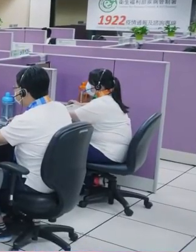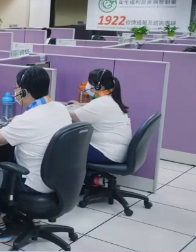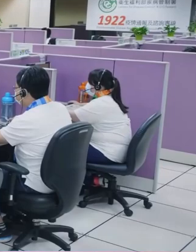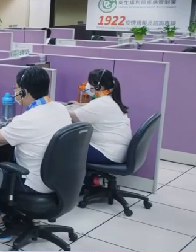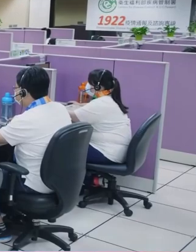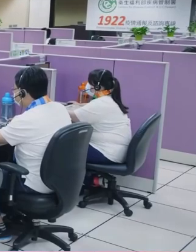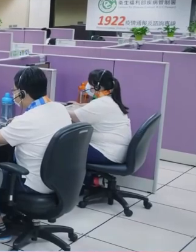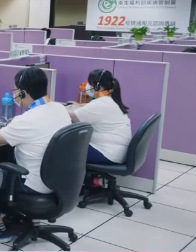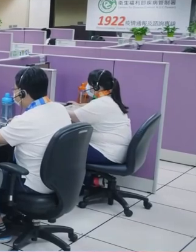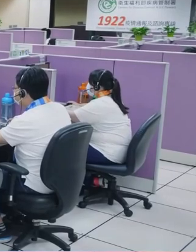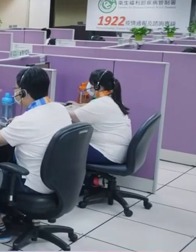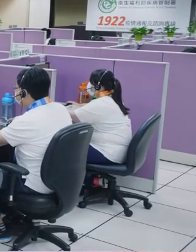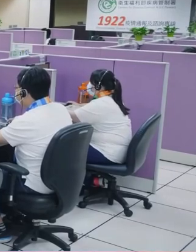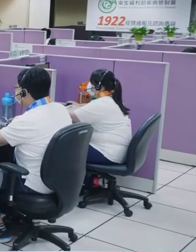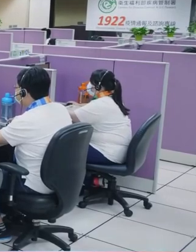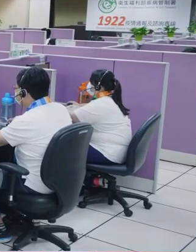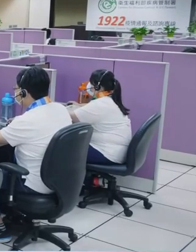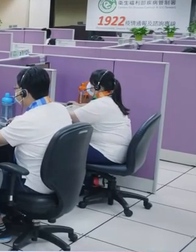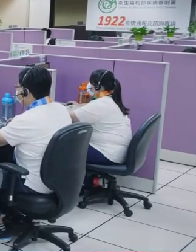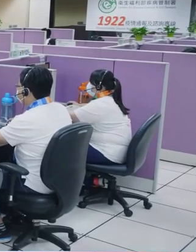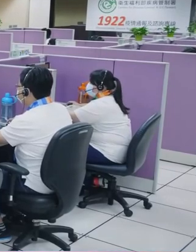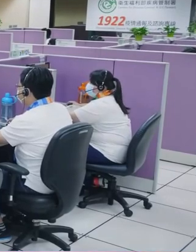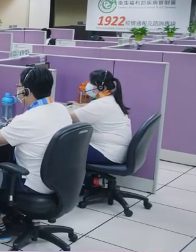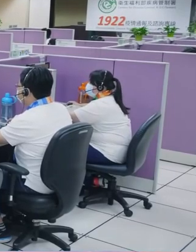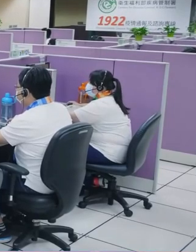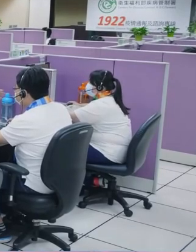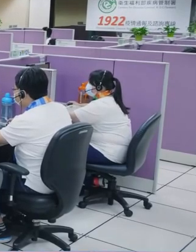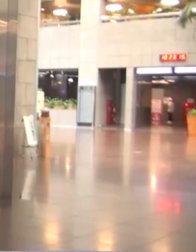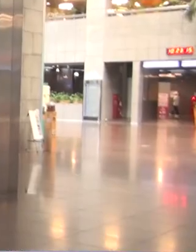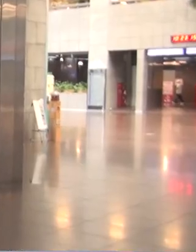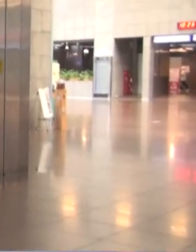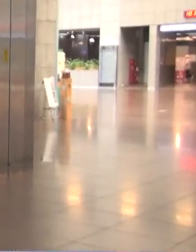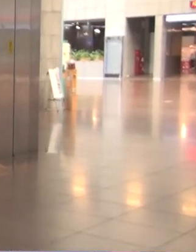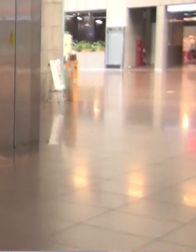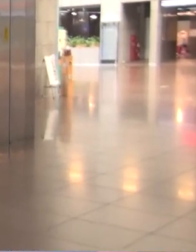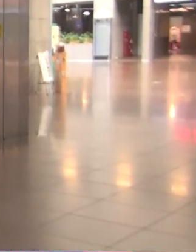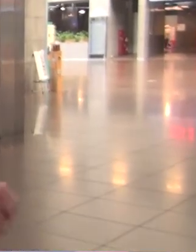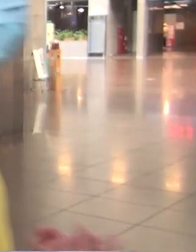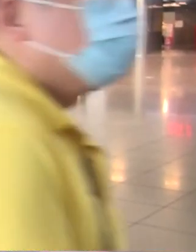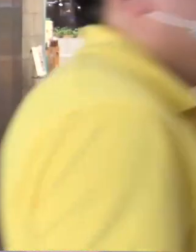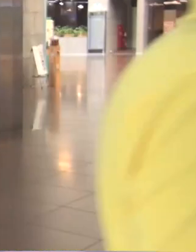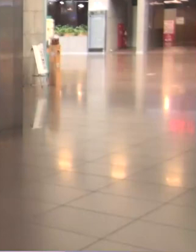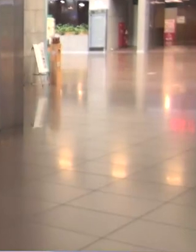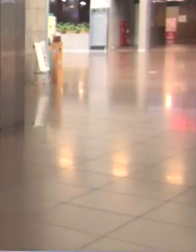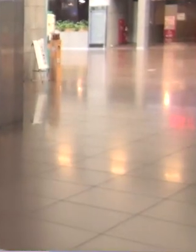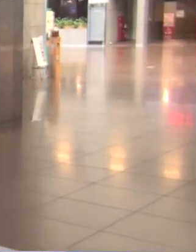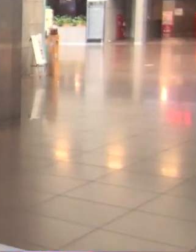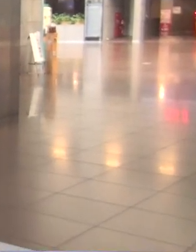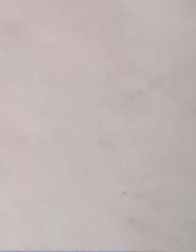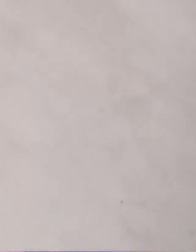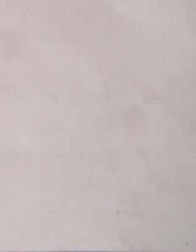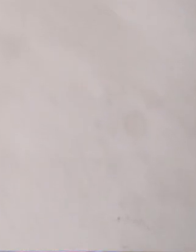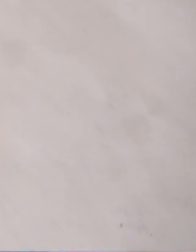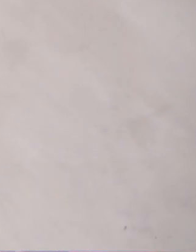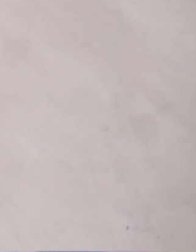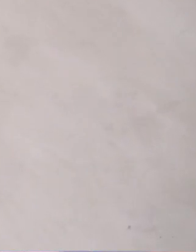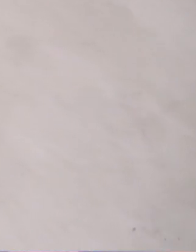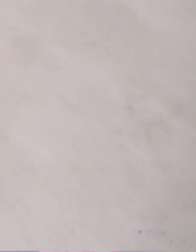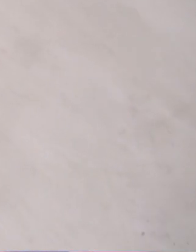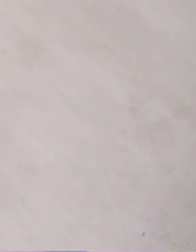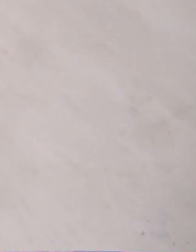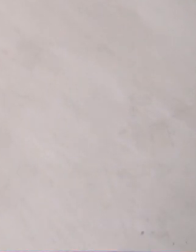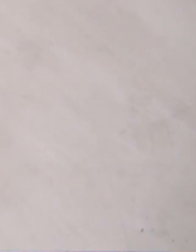些裁剪的计划，然后来确实掌握这样的一个疫情，那希望最快时间把